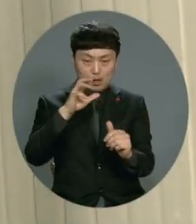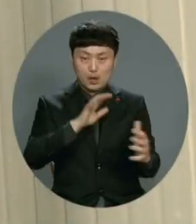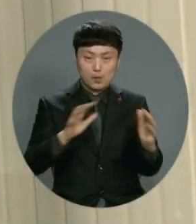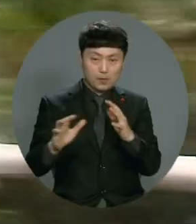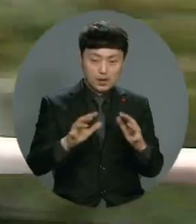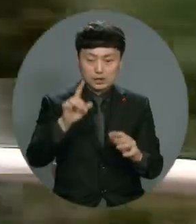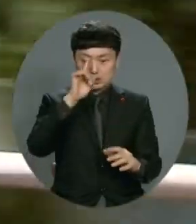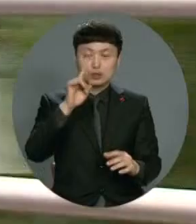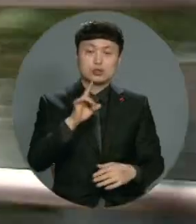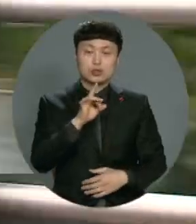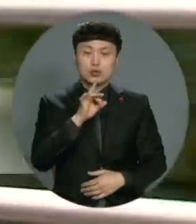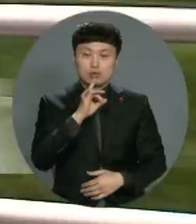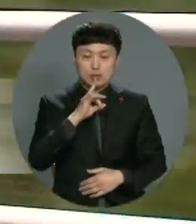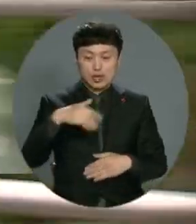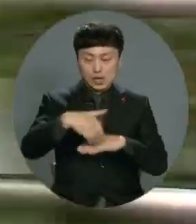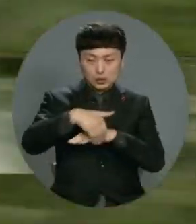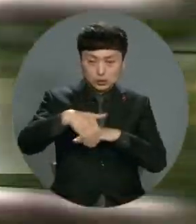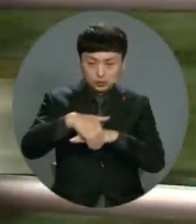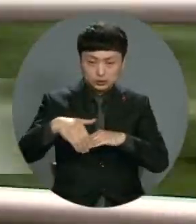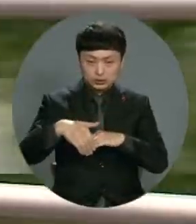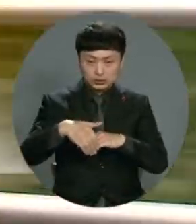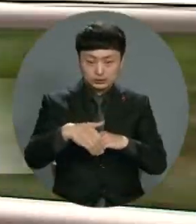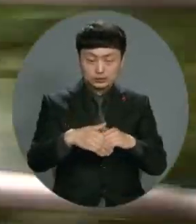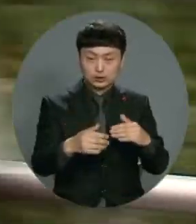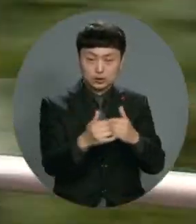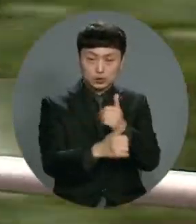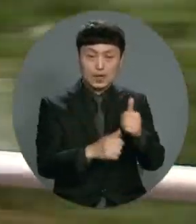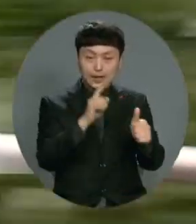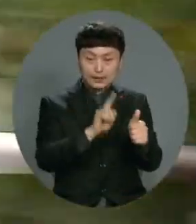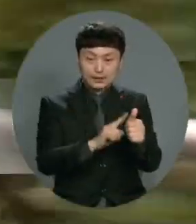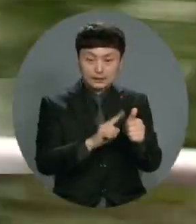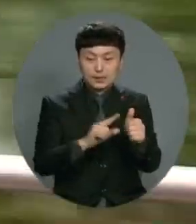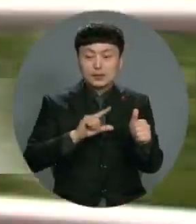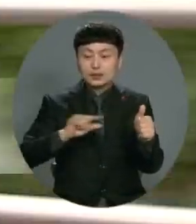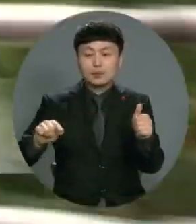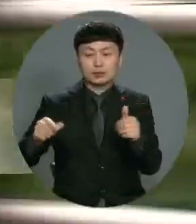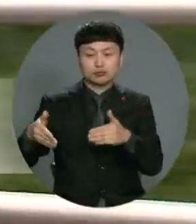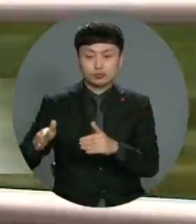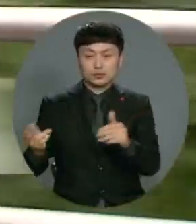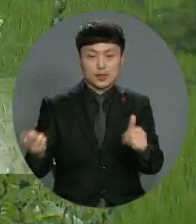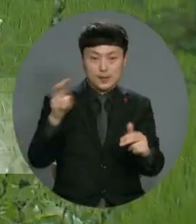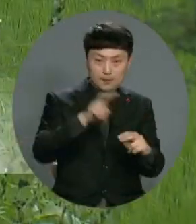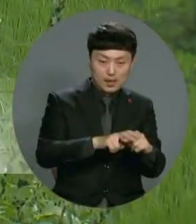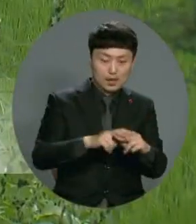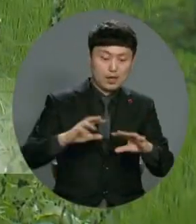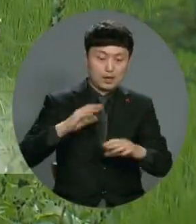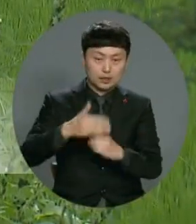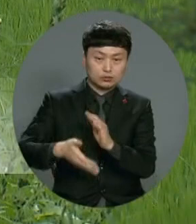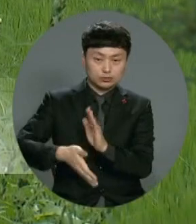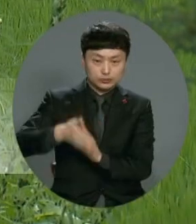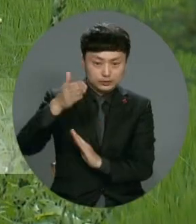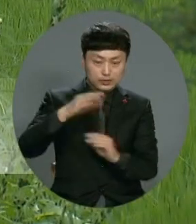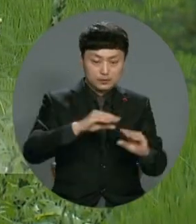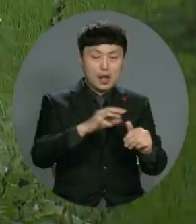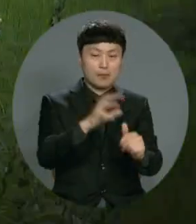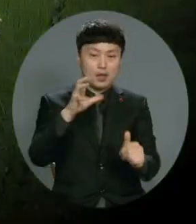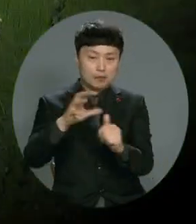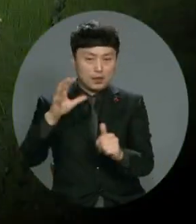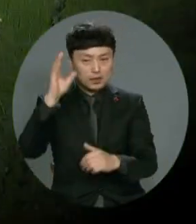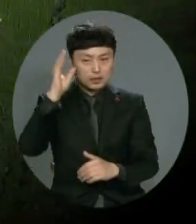중앙도시 계획위원회 위원장을 비수도권 위원으로 안치겠다고 발표해 대구시는 규제완화를 기대하고